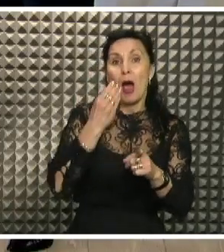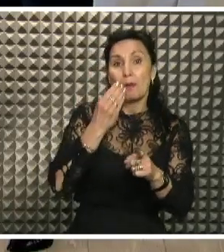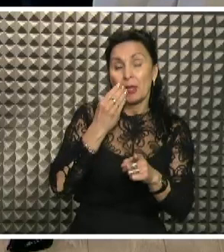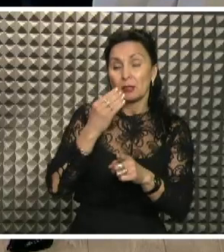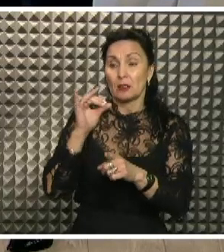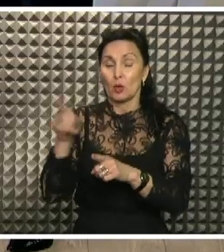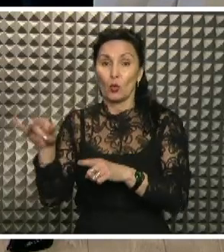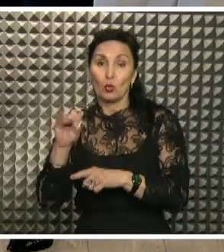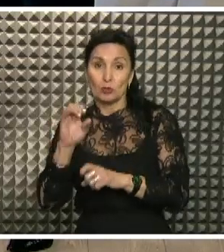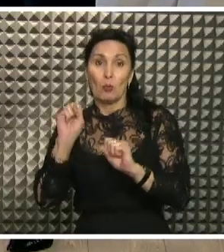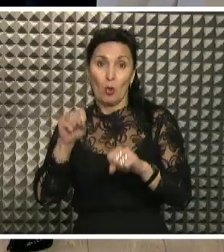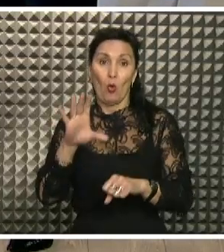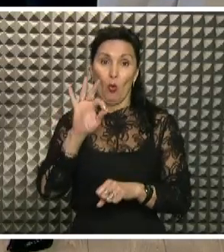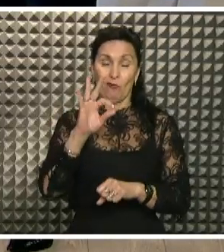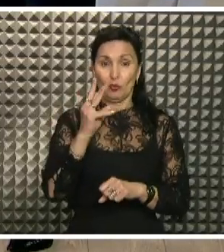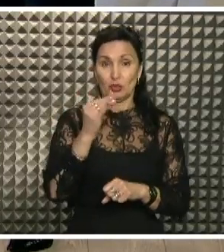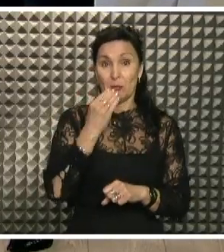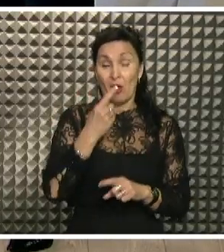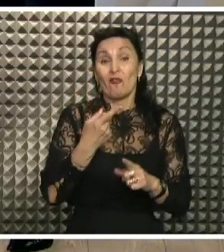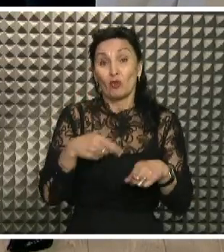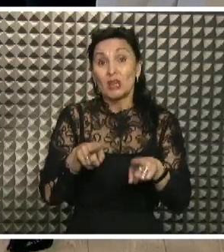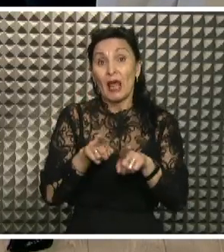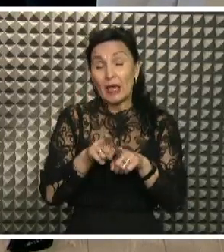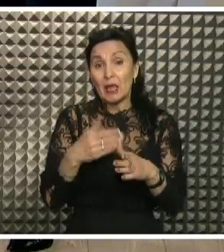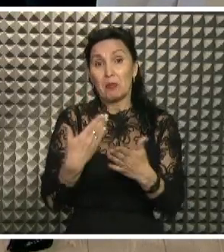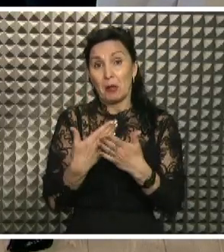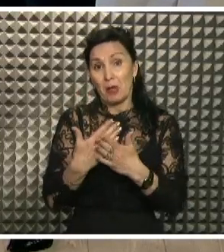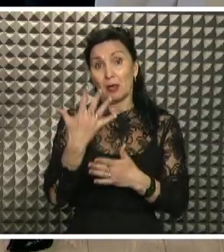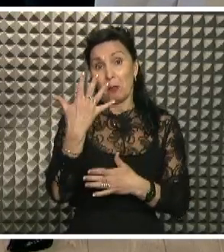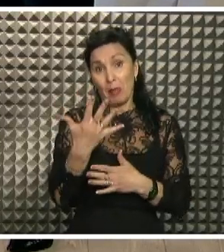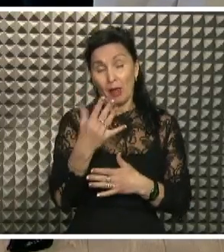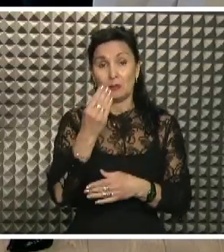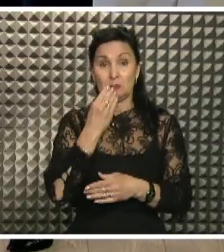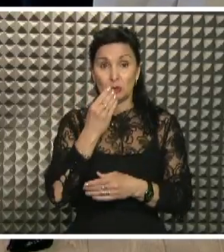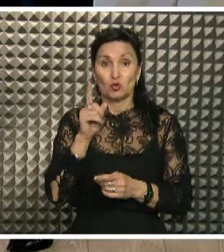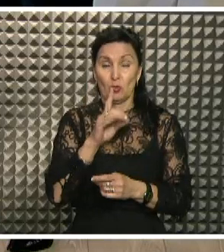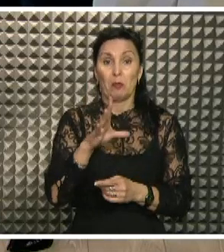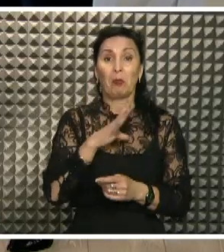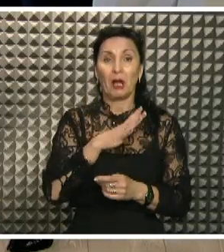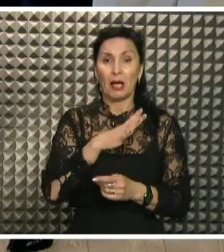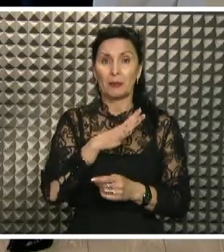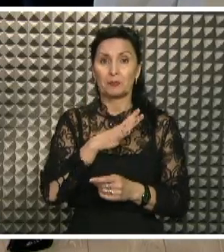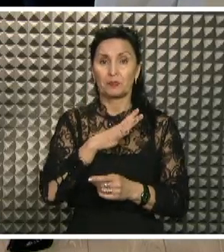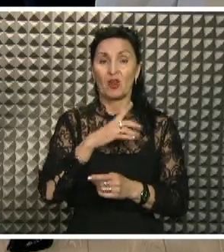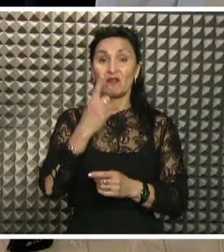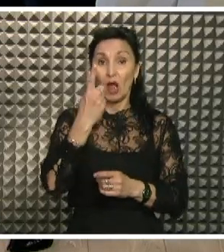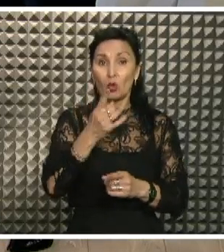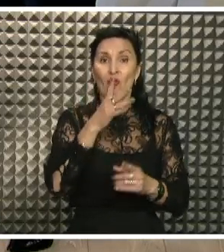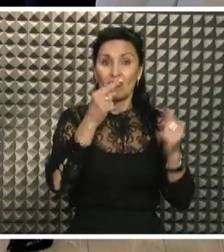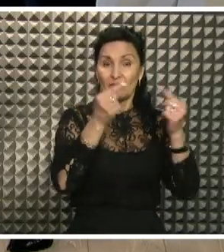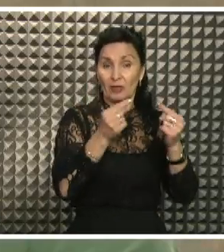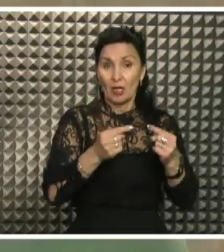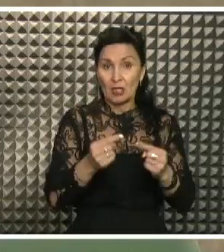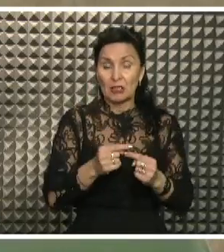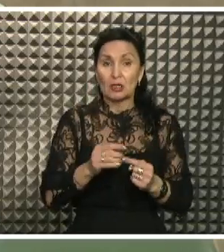там овощи. Да, да, все нормально. Вот это могу, поэтому да? Вот таких вот примерно 5 приемов. Главное, чтобы они были в одно и то же время